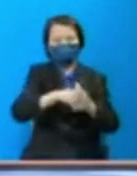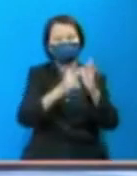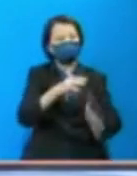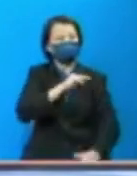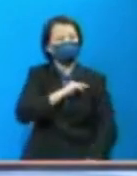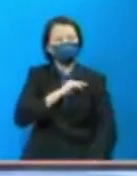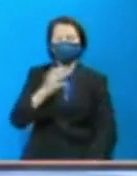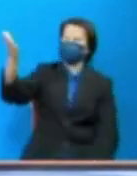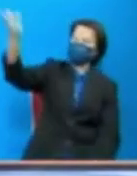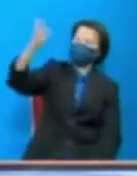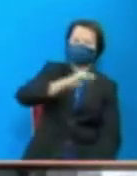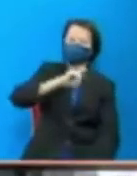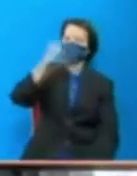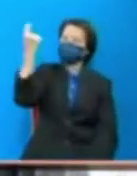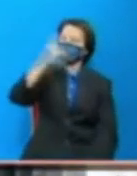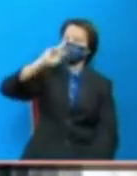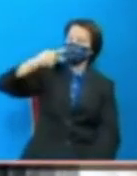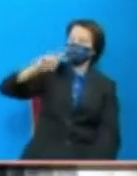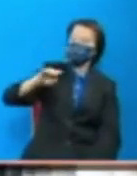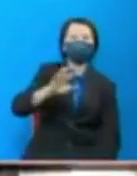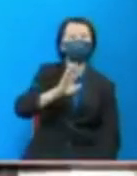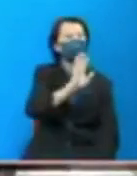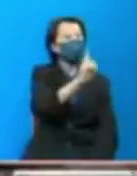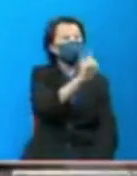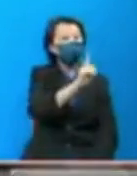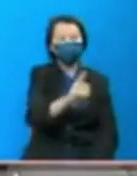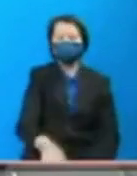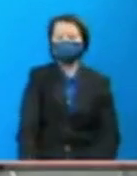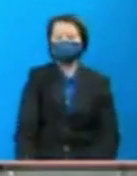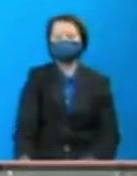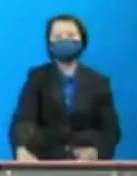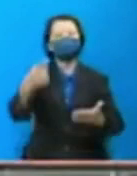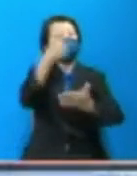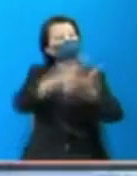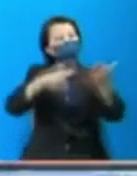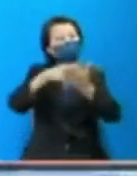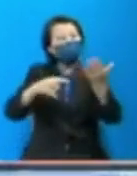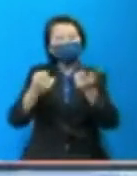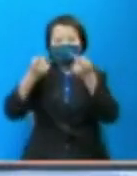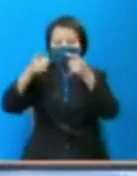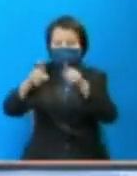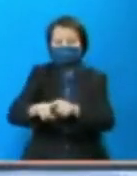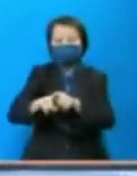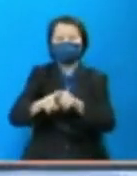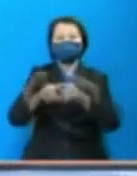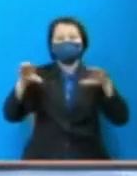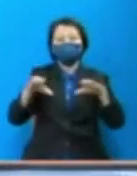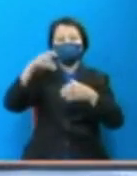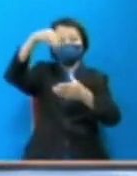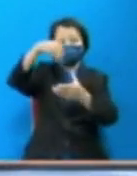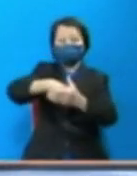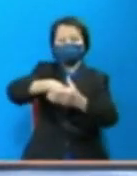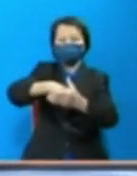selalu putih level jangan bisa uh apapun yang berlaku yang dilakukan